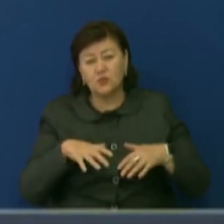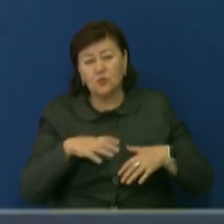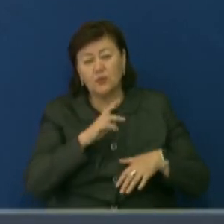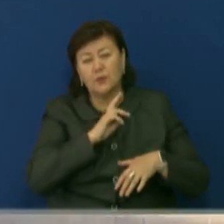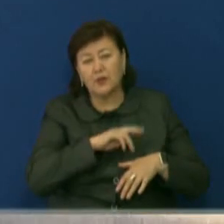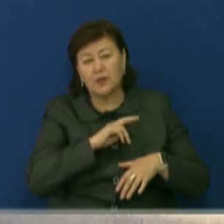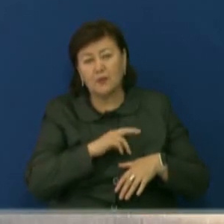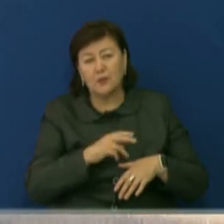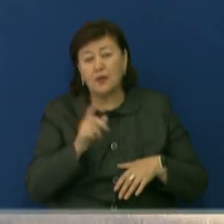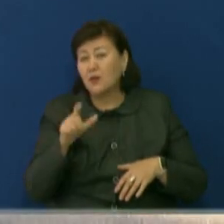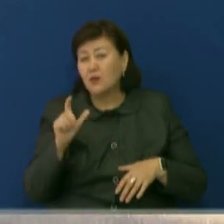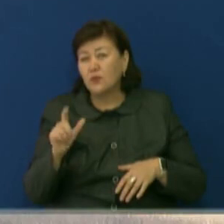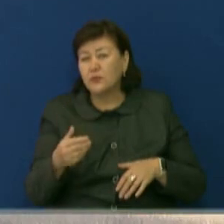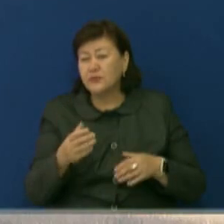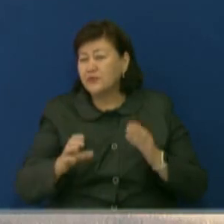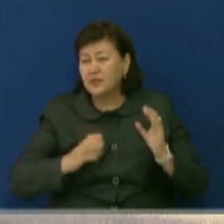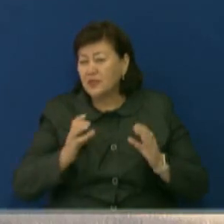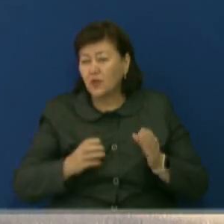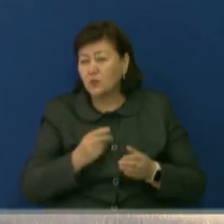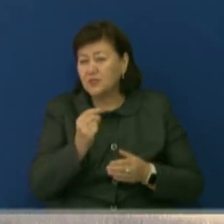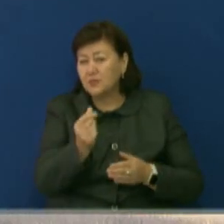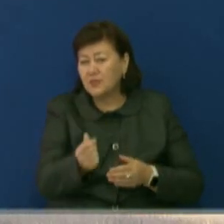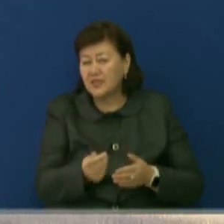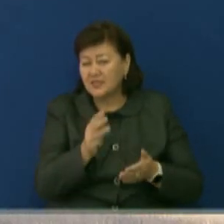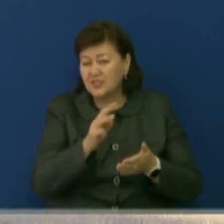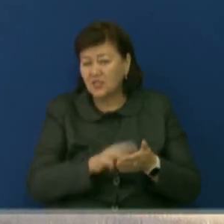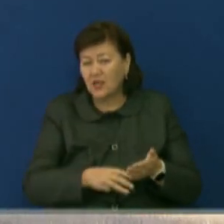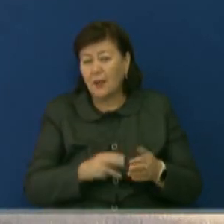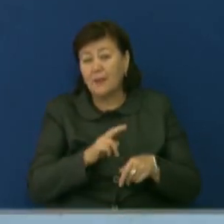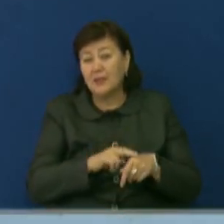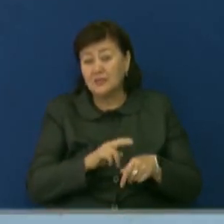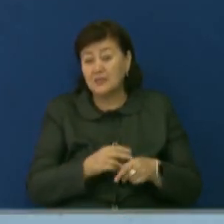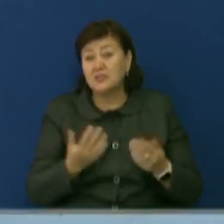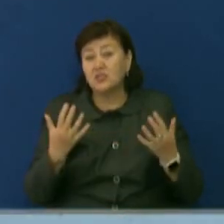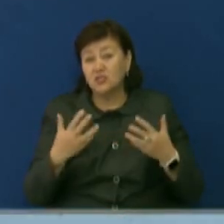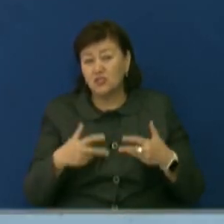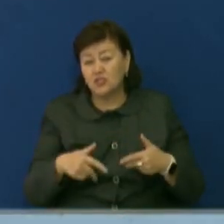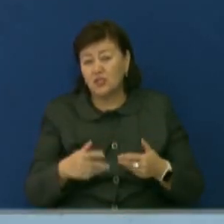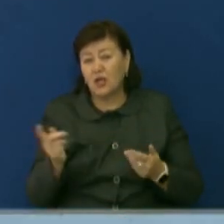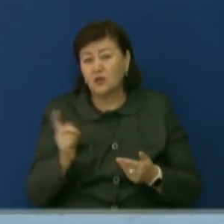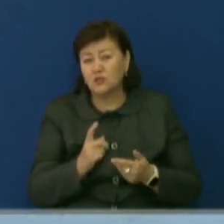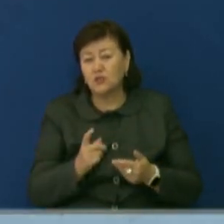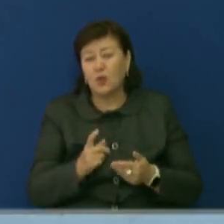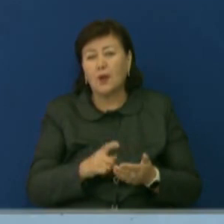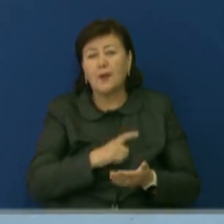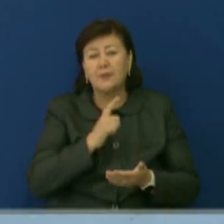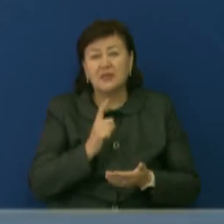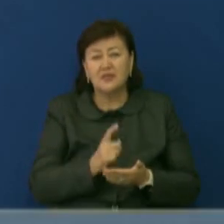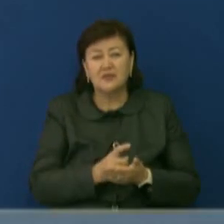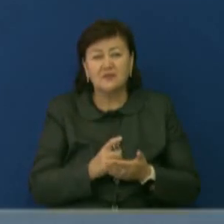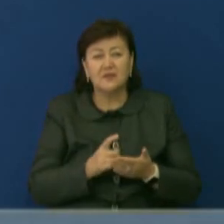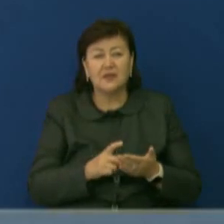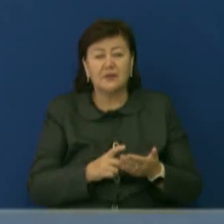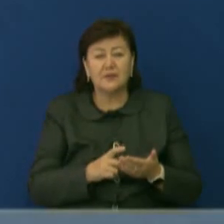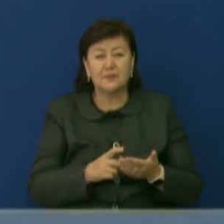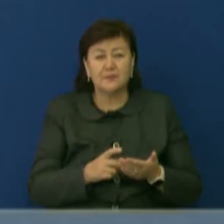спешат оплачивать имеющиеся штрафы. Вместе с тем полицейские считают, что оперативно-профилактическое мероприятие «Бурушкер»